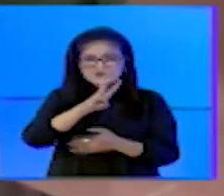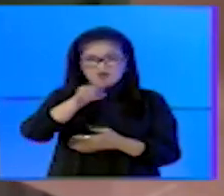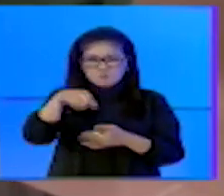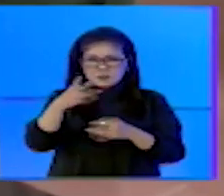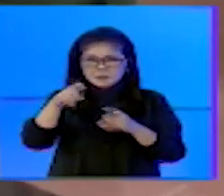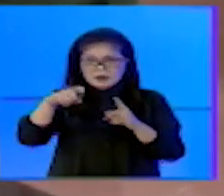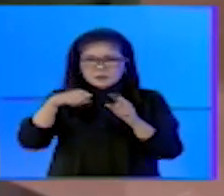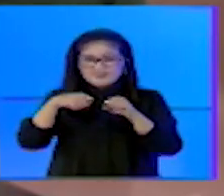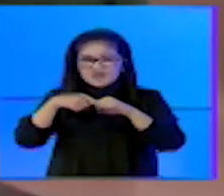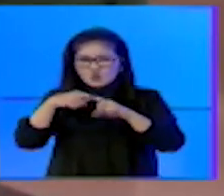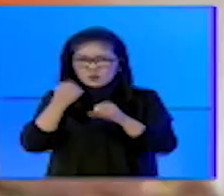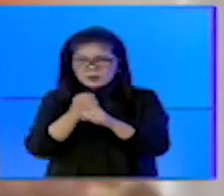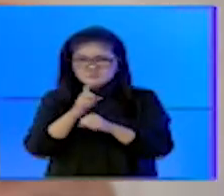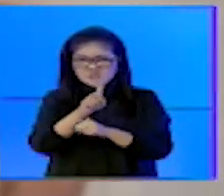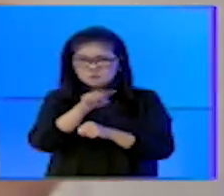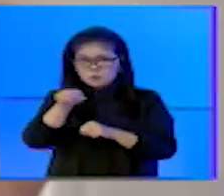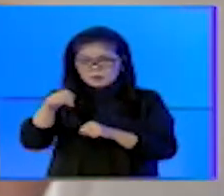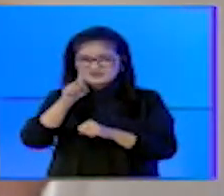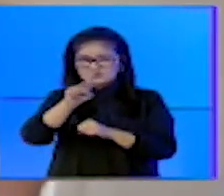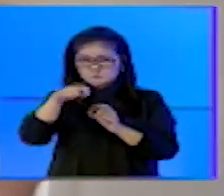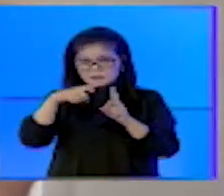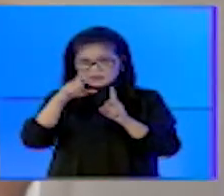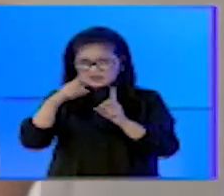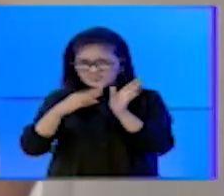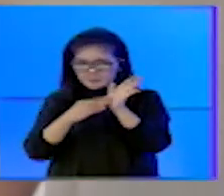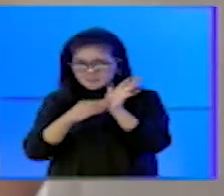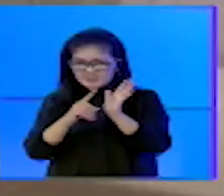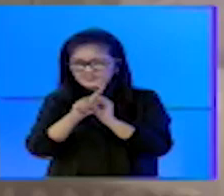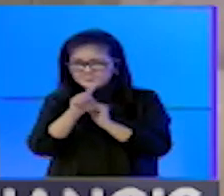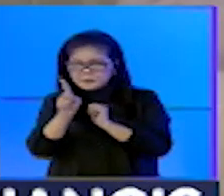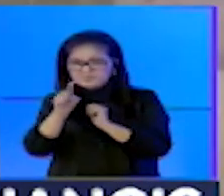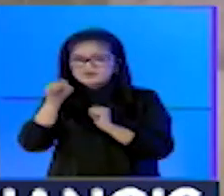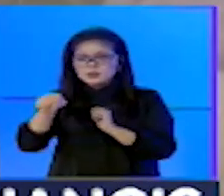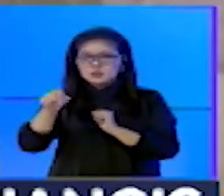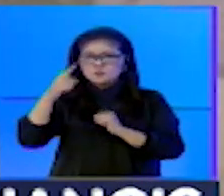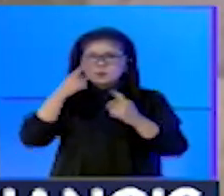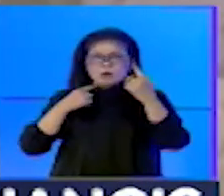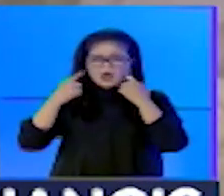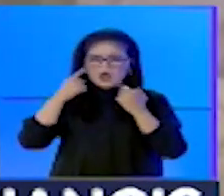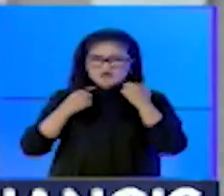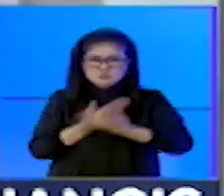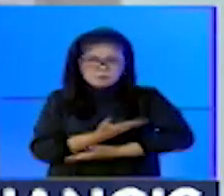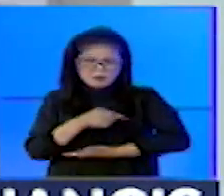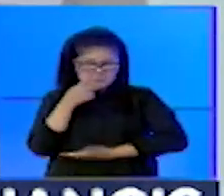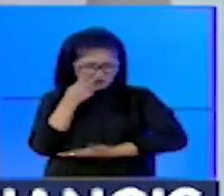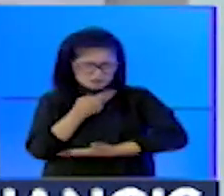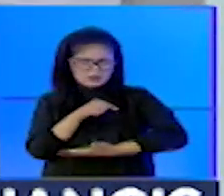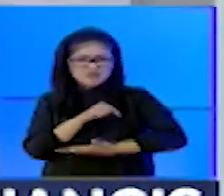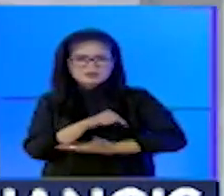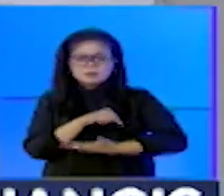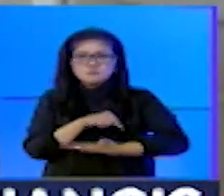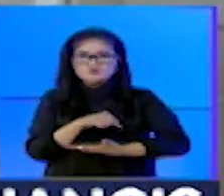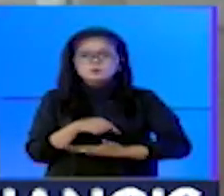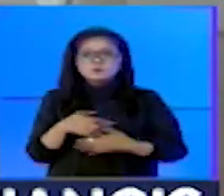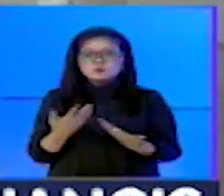51 cm. Namun beberapa jam usai persalinan, bayi terus menangis. Saat dilihat, ternyata ibu bayi menghilang tanpa